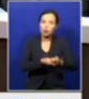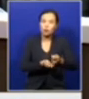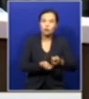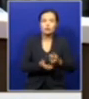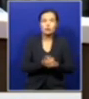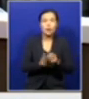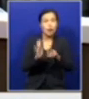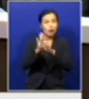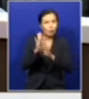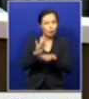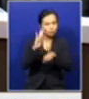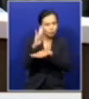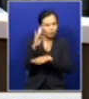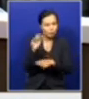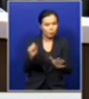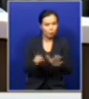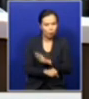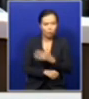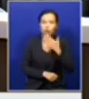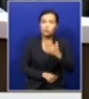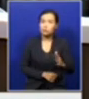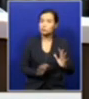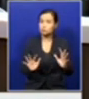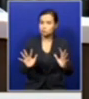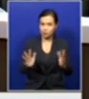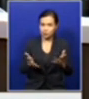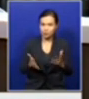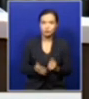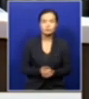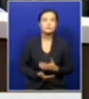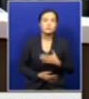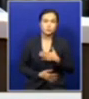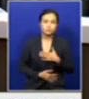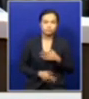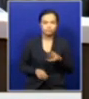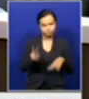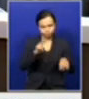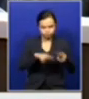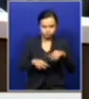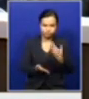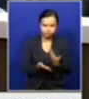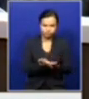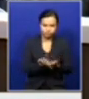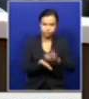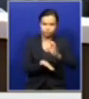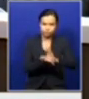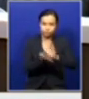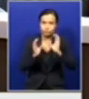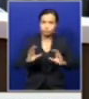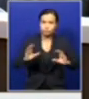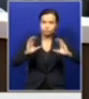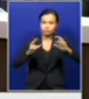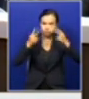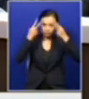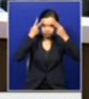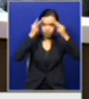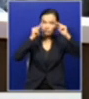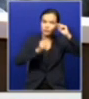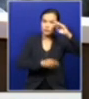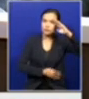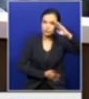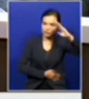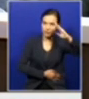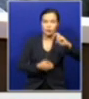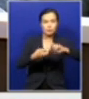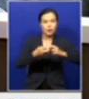ได้ท่านประธานที่เคารพคะแต่เมื่อดิฉันได้ตรวจสอบการใช้งบประมาณของรัฐบาลพลเอกประยุทธ์จันทร์โอชาในการแก้ปั